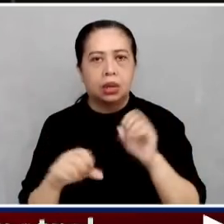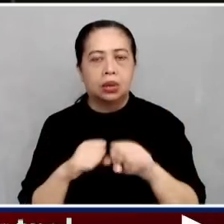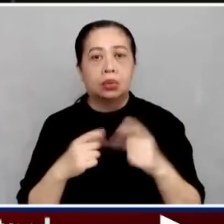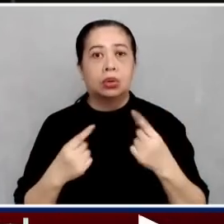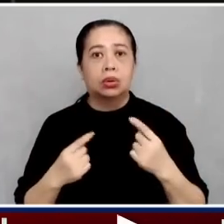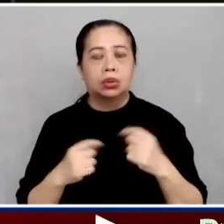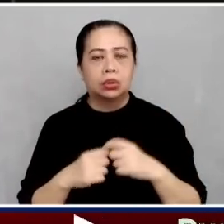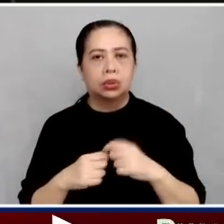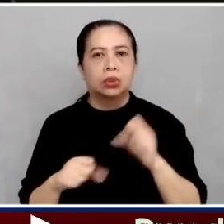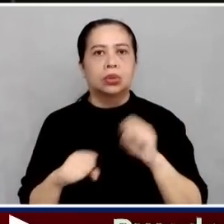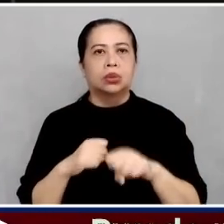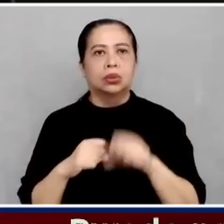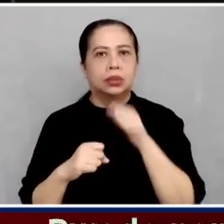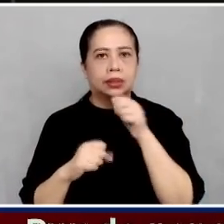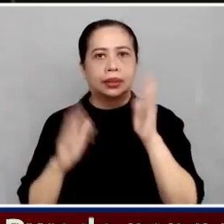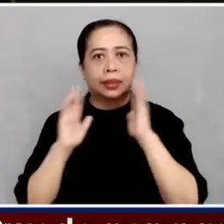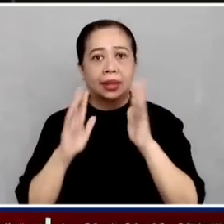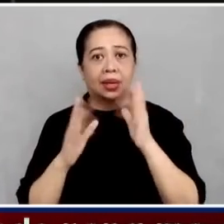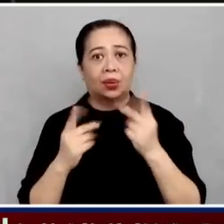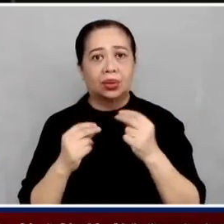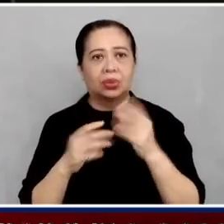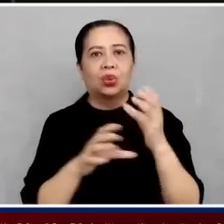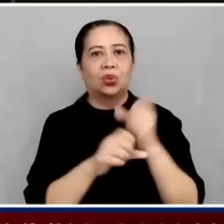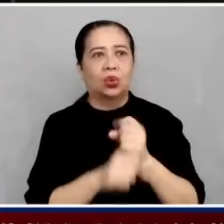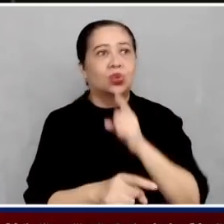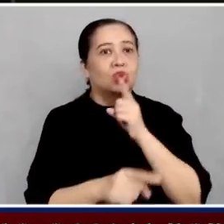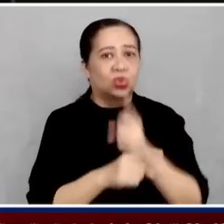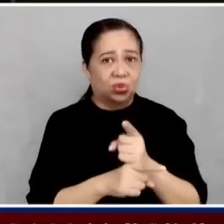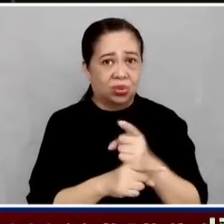mo niyan, para hindi ka mapahiya, kukuha ka talaga